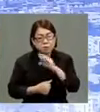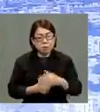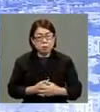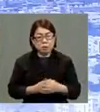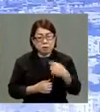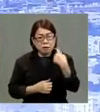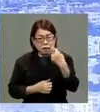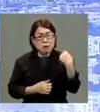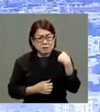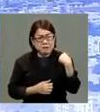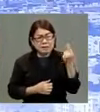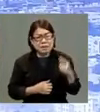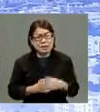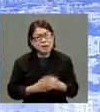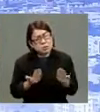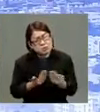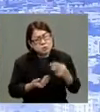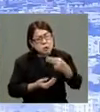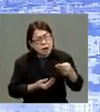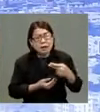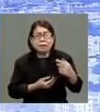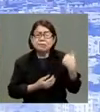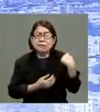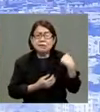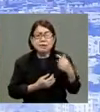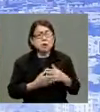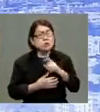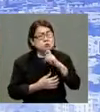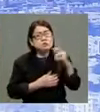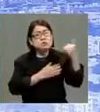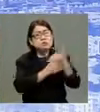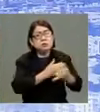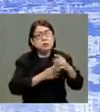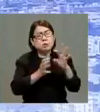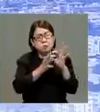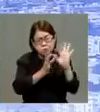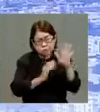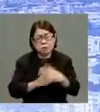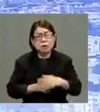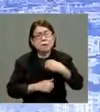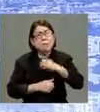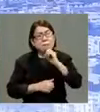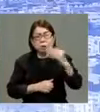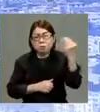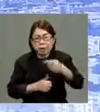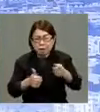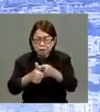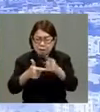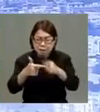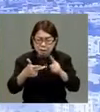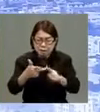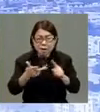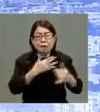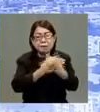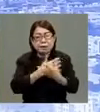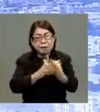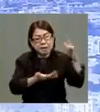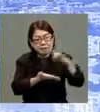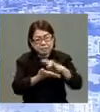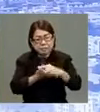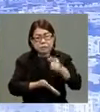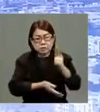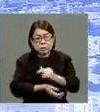คนที่รักอยู่ต่างประเทศก็จะเห็นผมประกาศอยู่บ่อยๆนะครับว่ามีประเทศไหนต่างๆที่เข้ามาได้บ้างท่านเองก็ประสานกับทางส